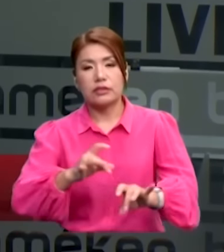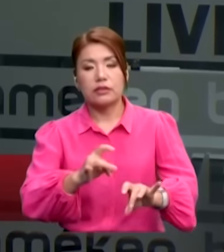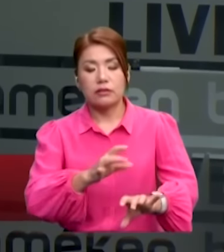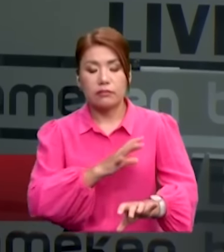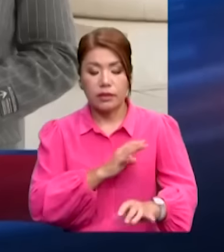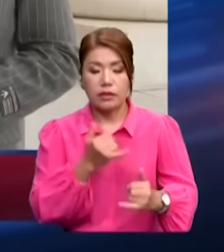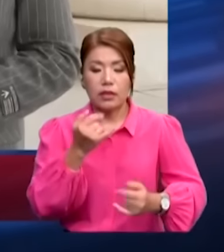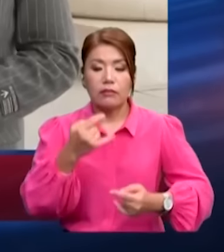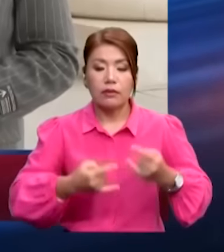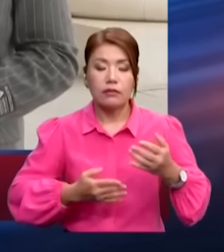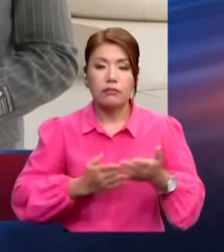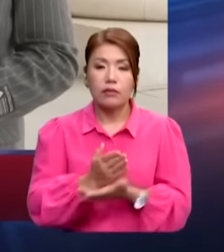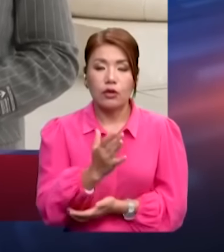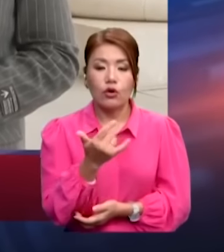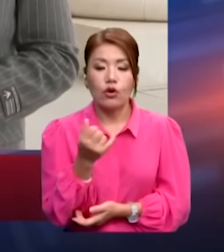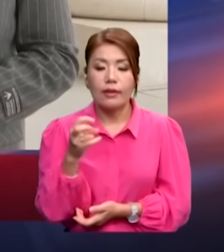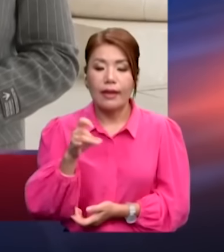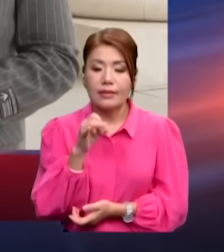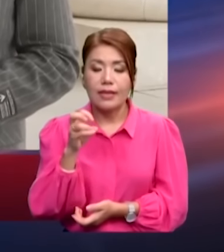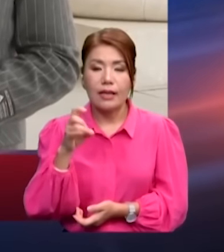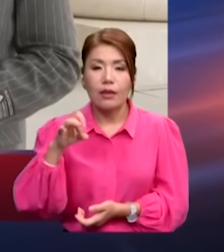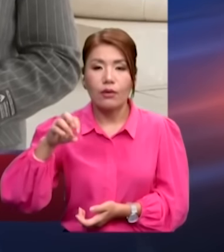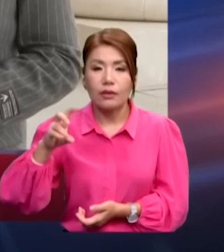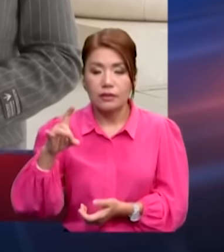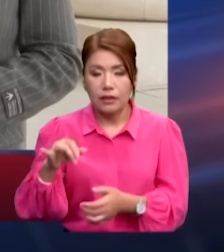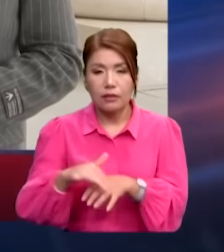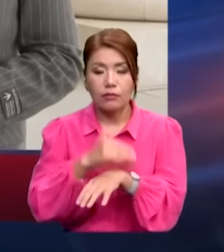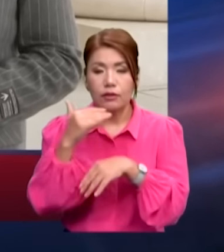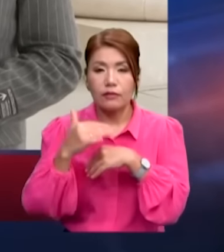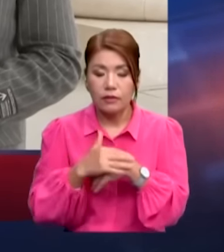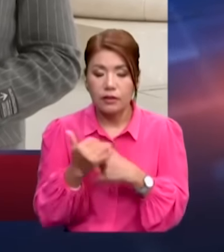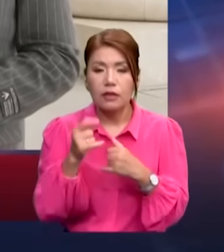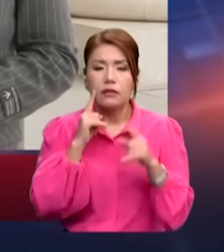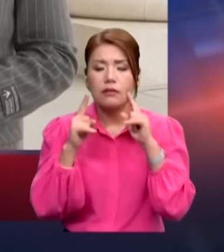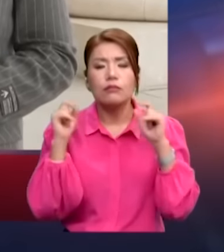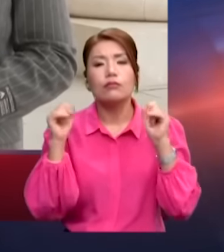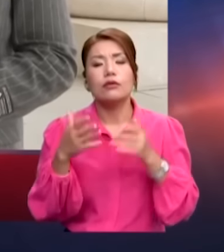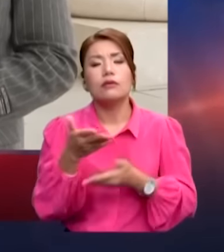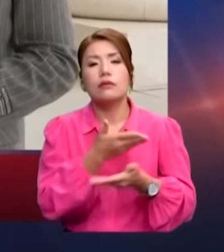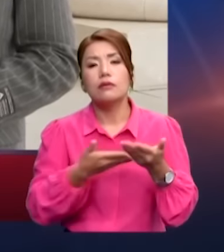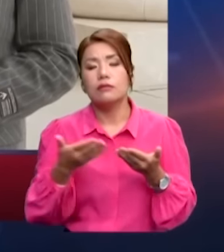бізбен тікелей байланысқа Гүлназ Сайлауқызы шығып тұр. Гүлназ, қайырлы кеш. Жиында басқа қандай жаңалық болды?